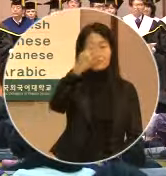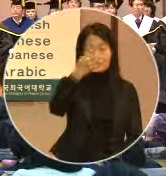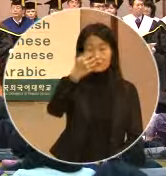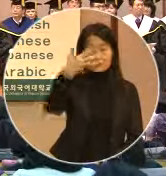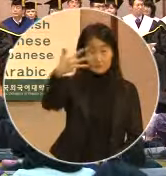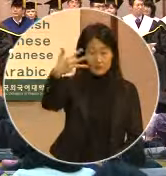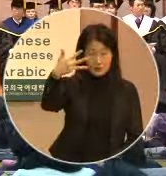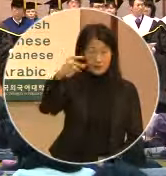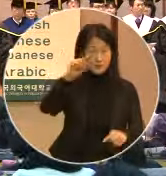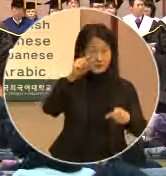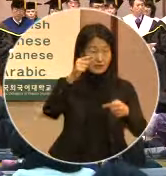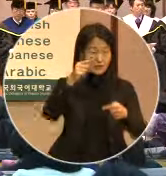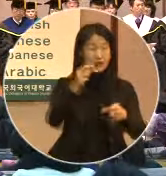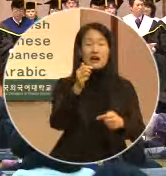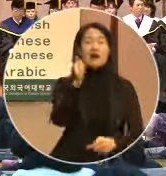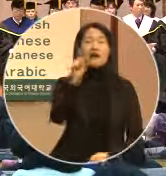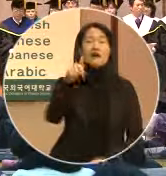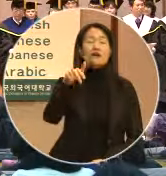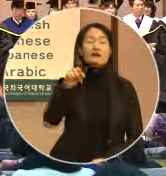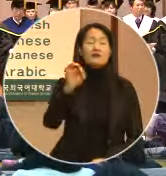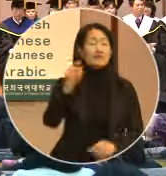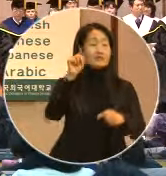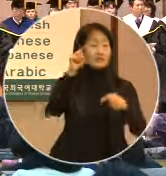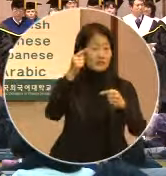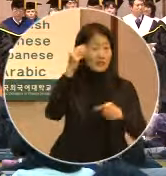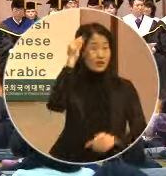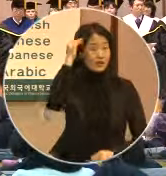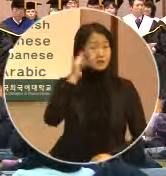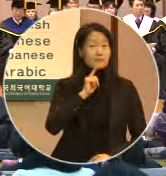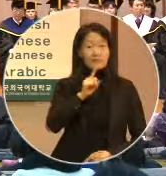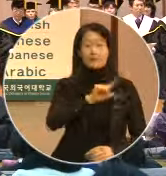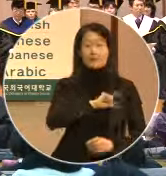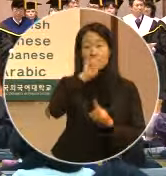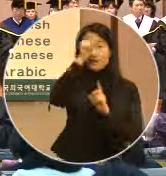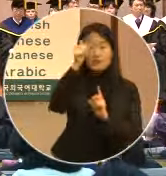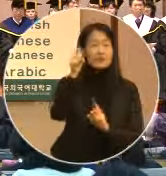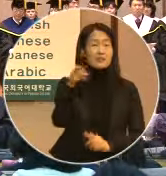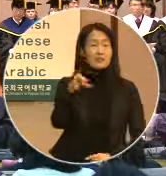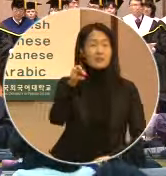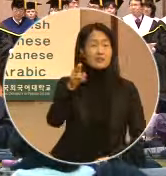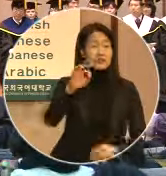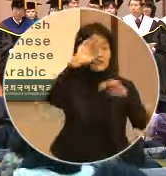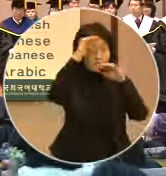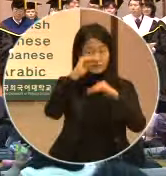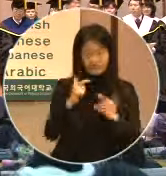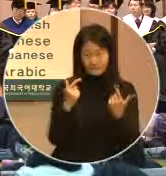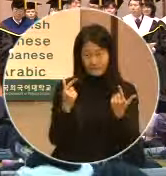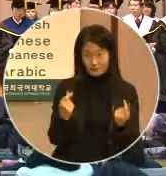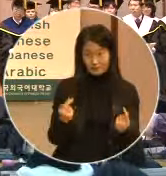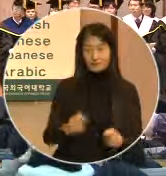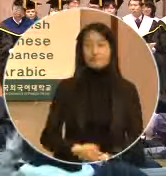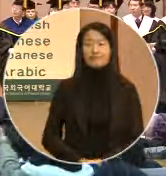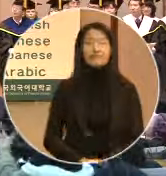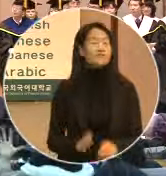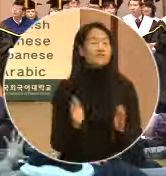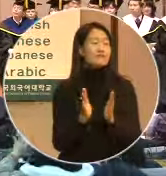제248호 상장 학장상 한국어학부 이혜경. 네. 이하동. 아빠